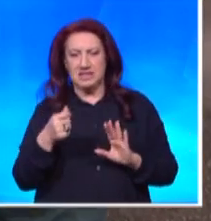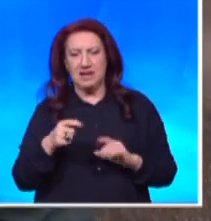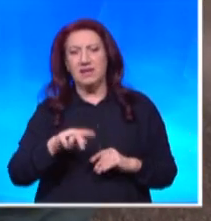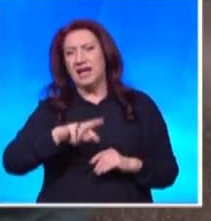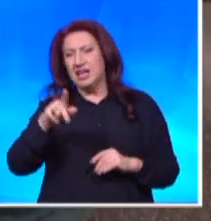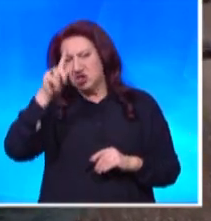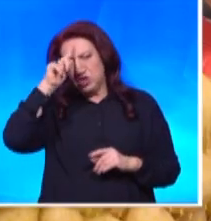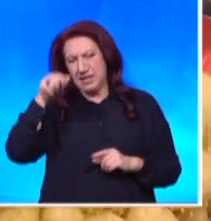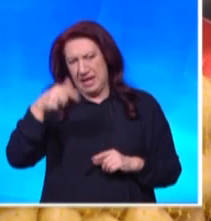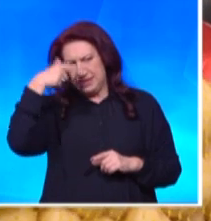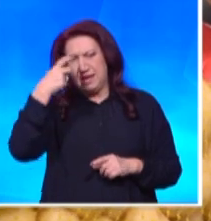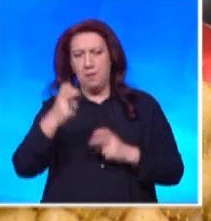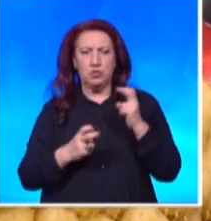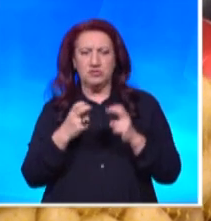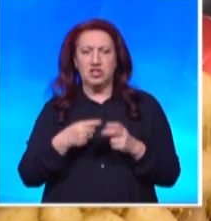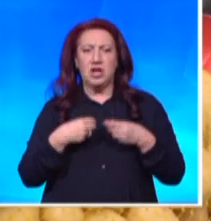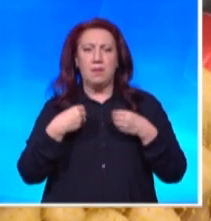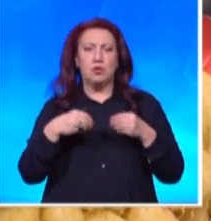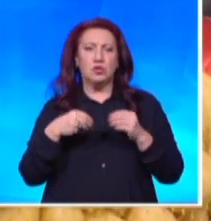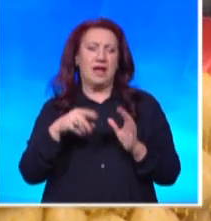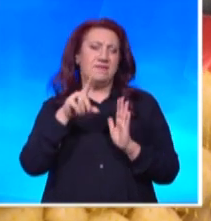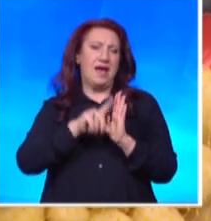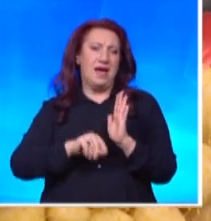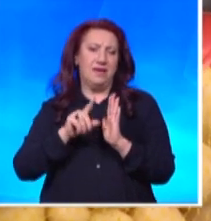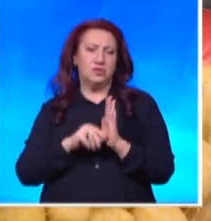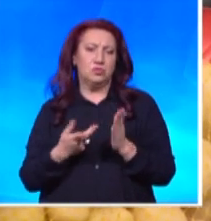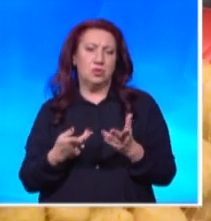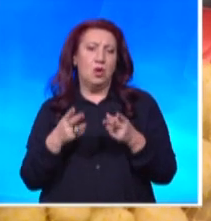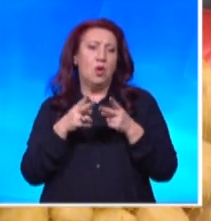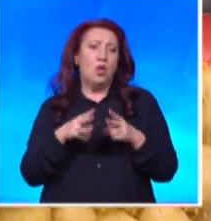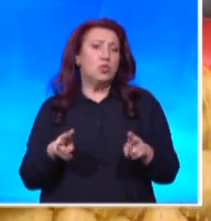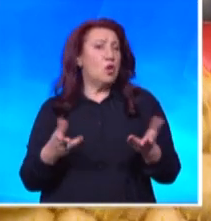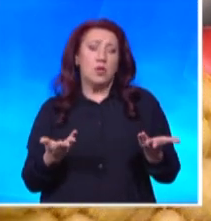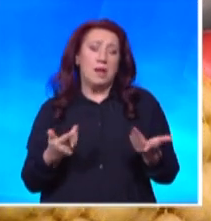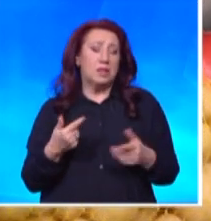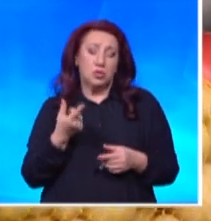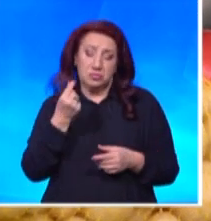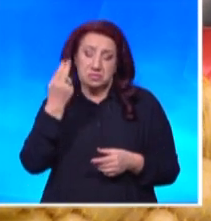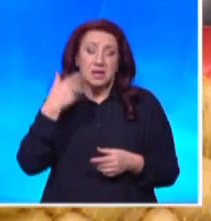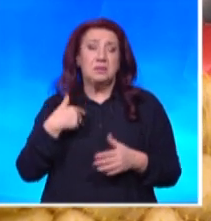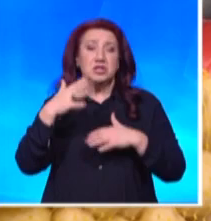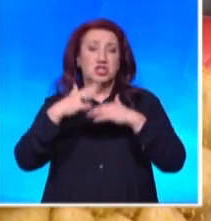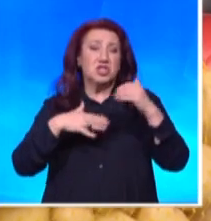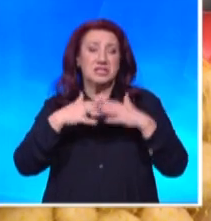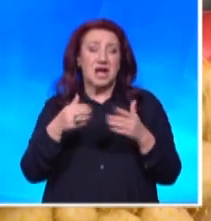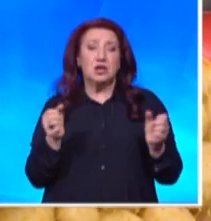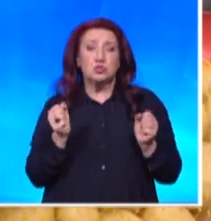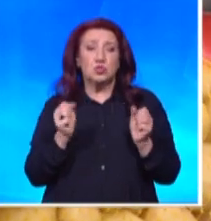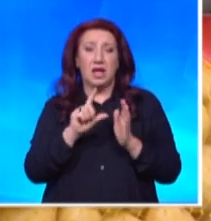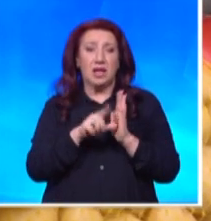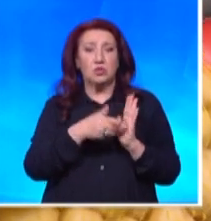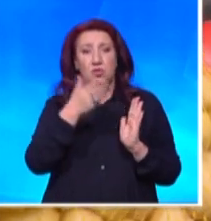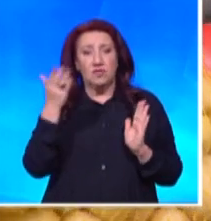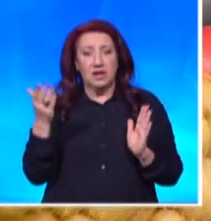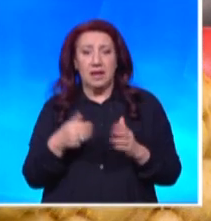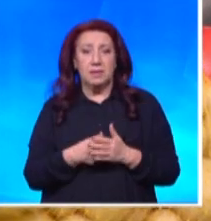по-евтино. Ми нормални са. За сезона и до завчера сняг имаш. Студено време,